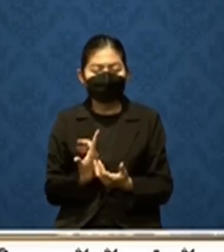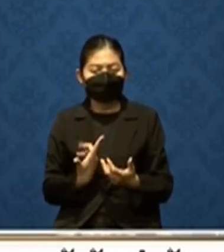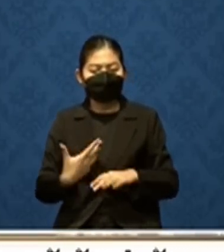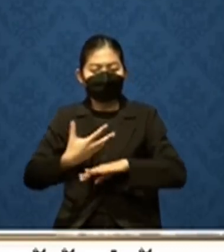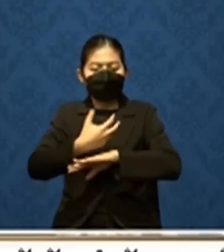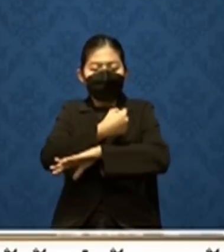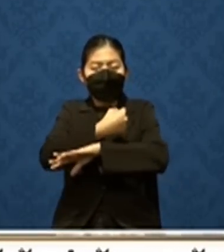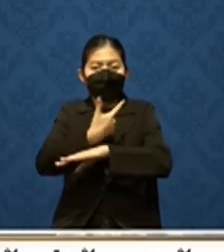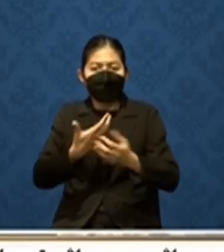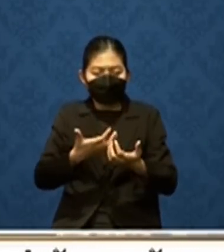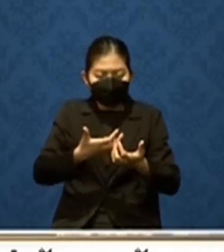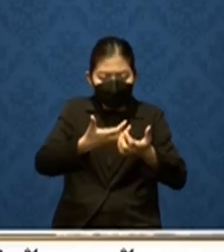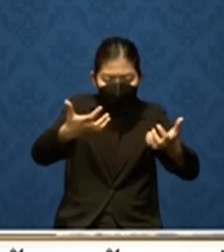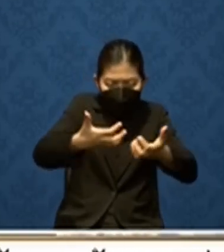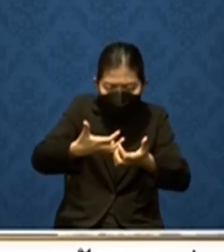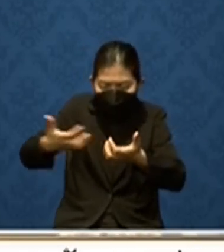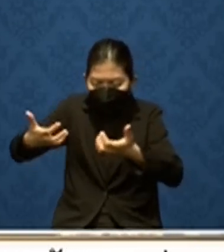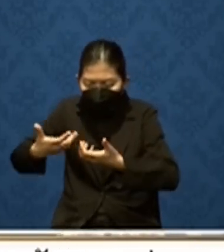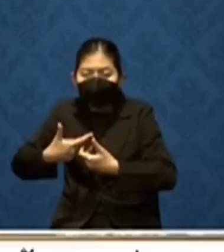ครองในระบอบประชาธิปไตย